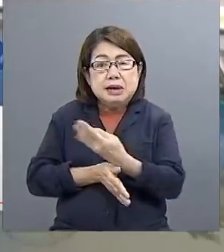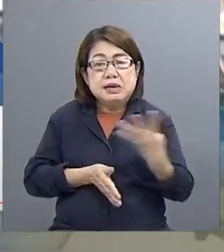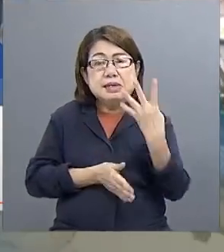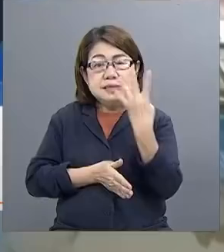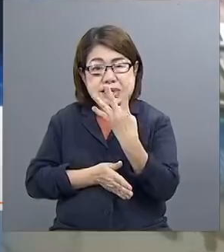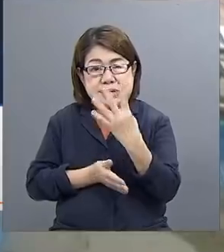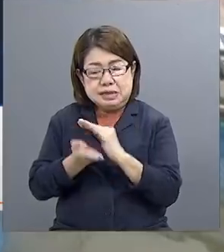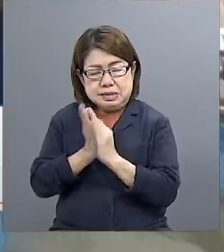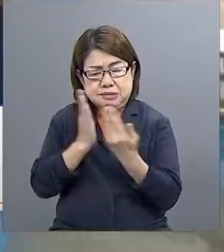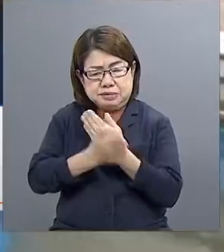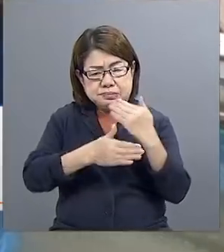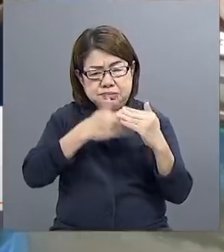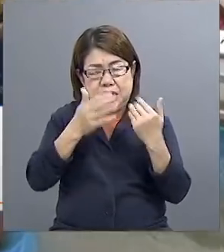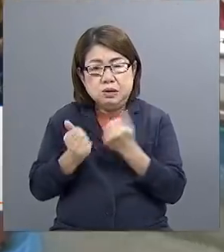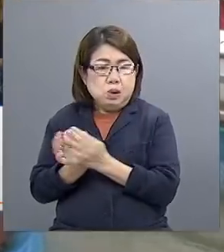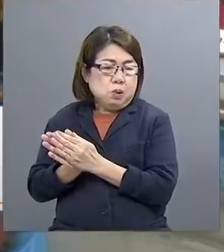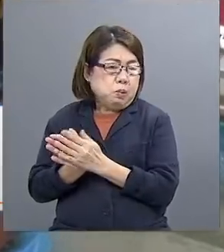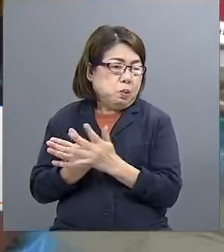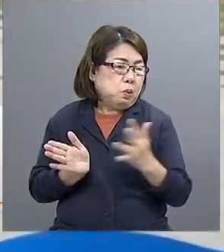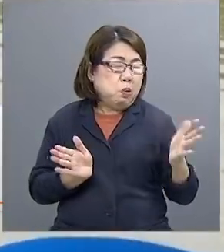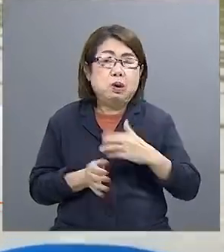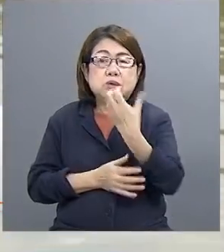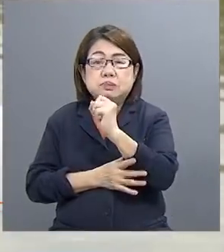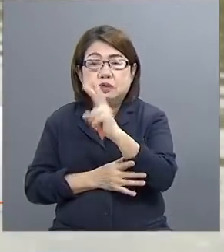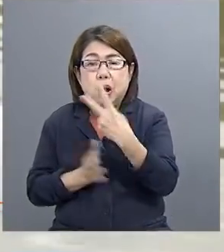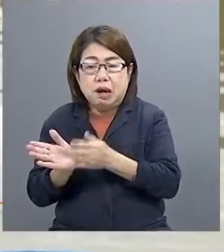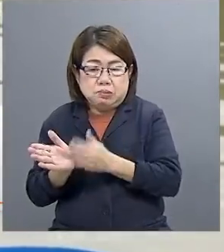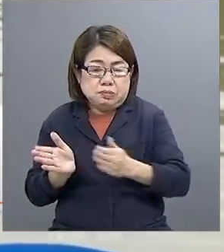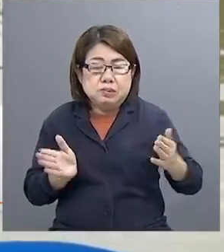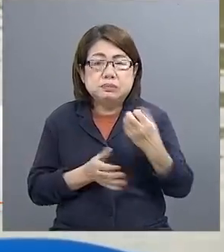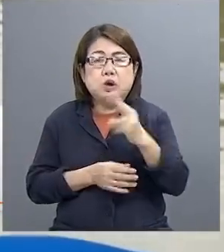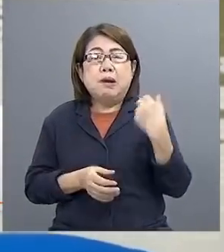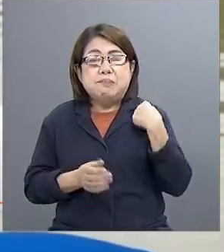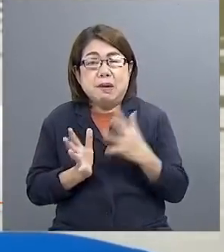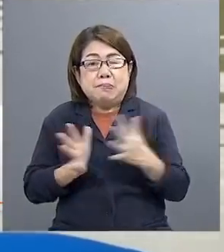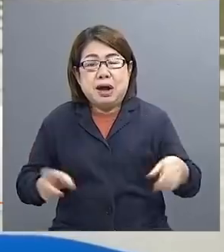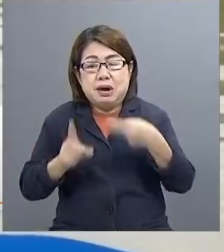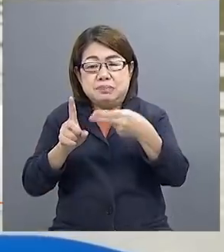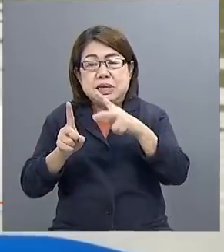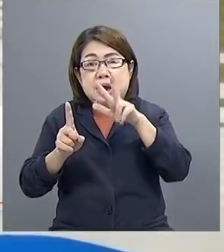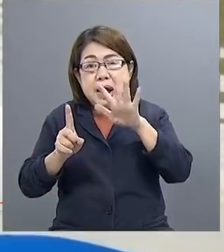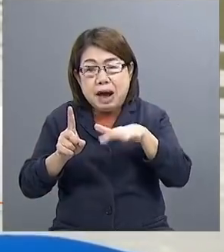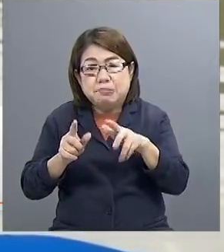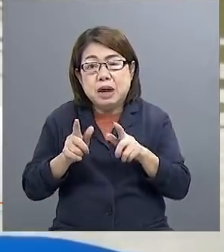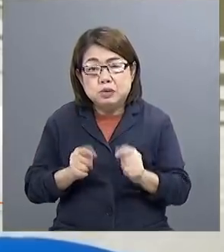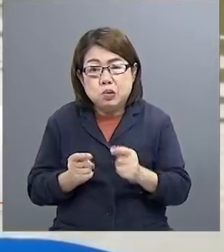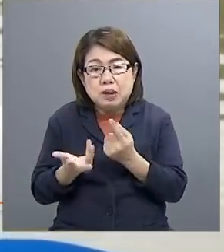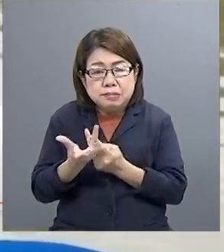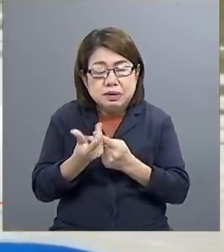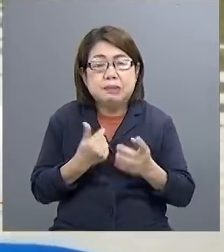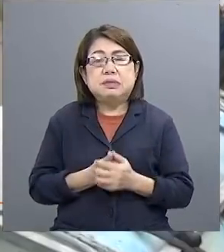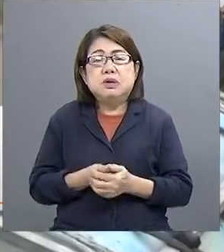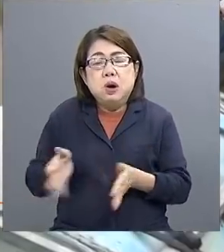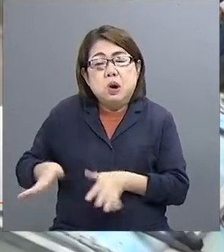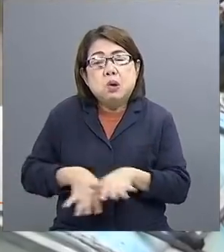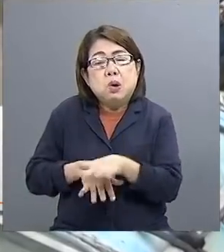12กระสังเข้าไปแล้วจ้าตอนนี้ป้าพิมที่เลี้ยงเนี่ย15,000ครับซึ่งที่คลองหินขวางนั้นเป็นคลองสองน้ำทำให้น้องฟิวนี่นั้น